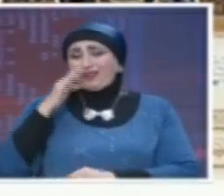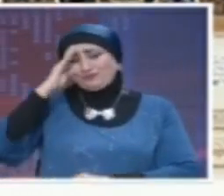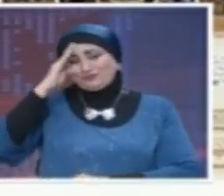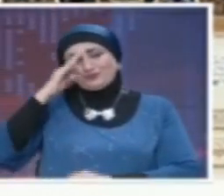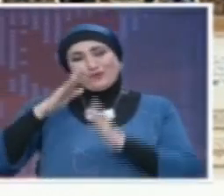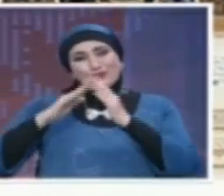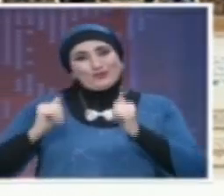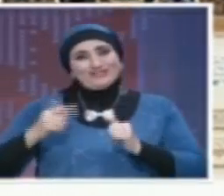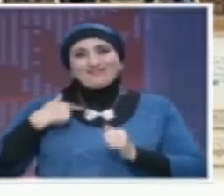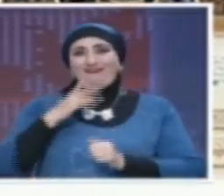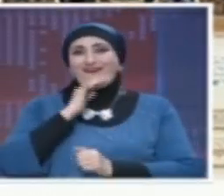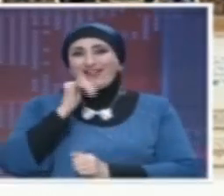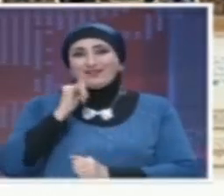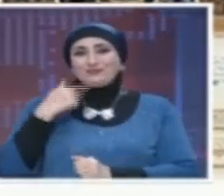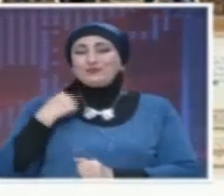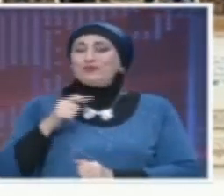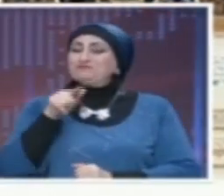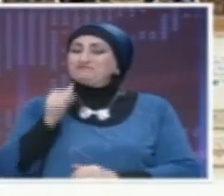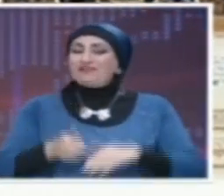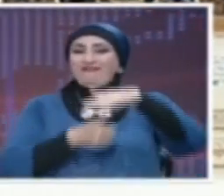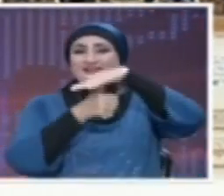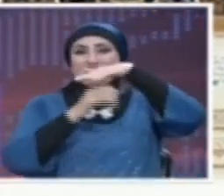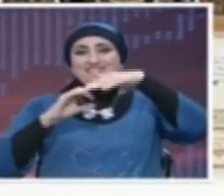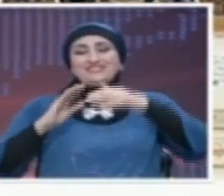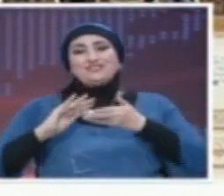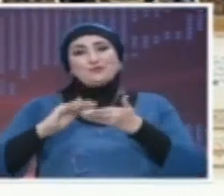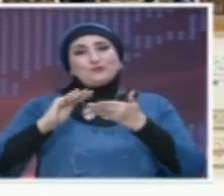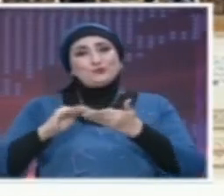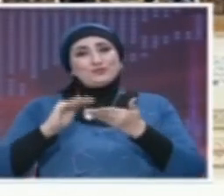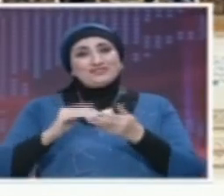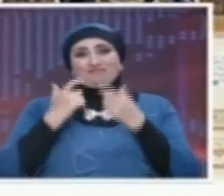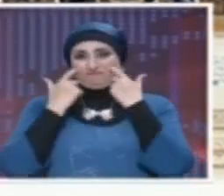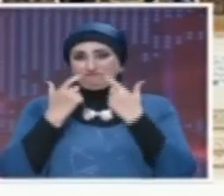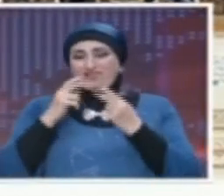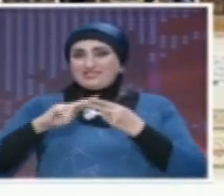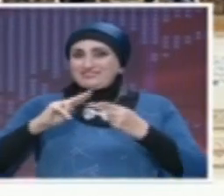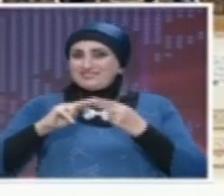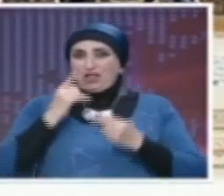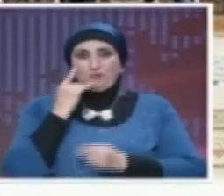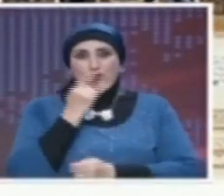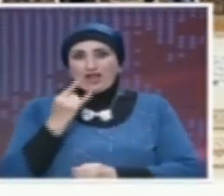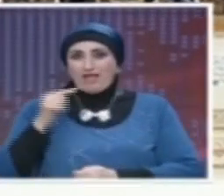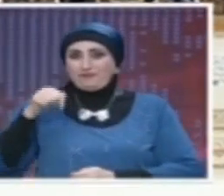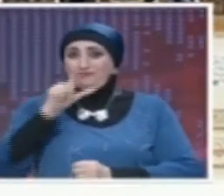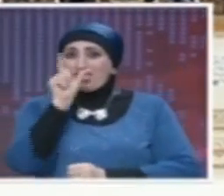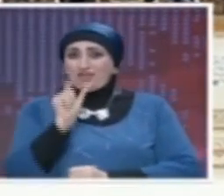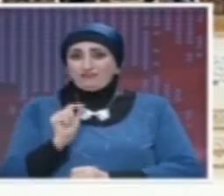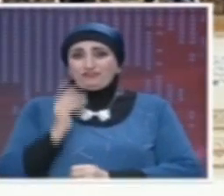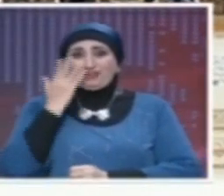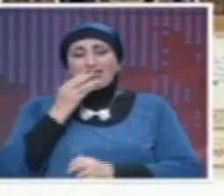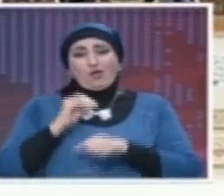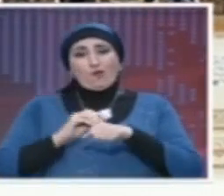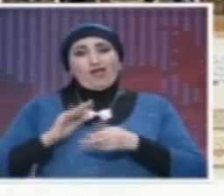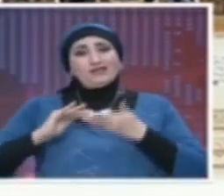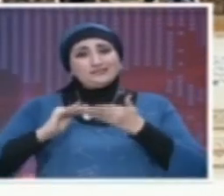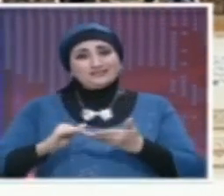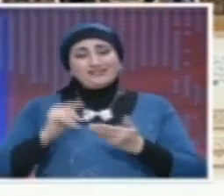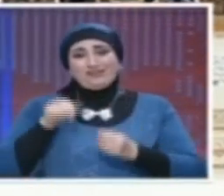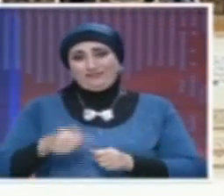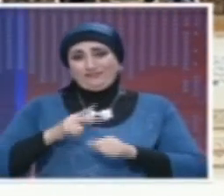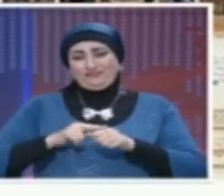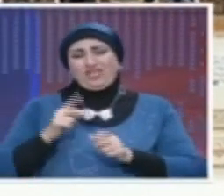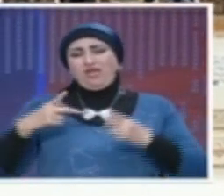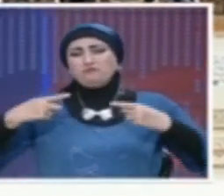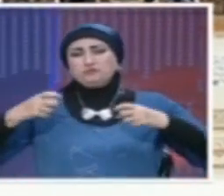المقدر والدؤوب تحت قيادة السيد الرئيس في دعم جهود صون السلم والأمن في إفريقيا والوفاء بمبادرة إسكات البنادق